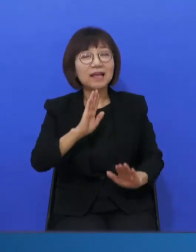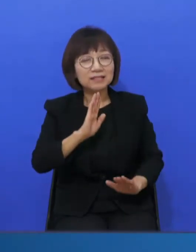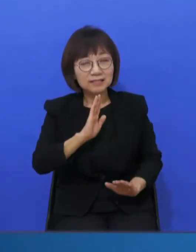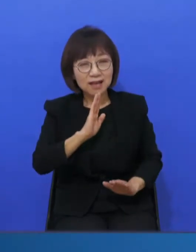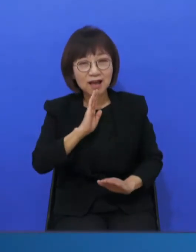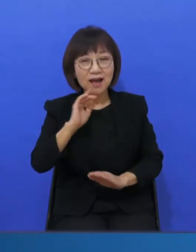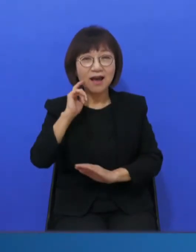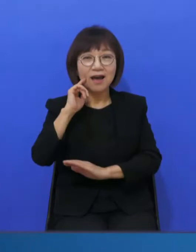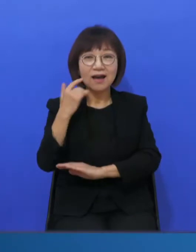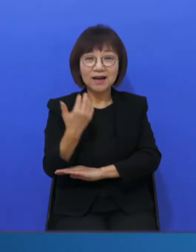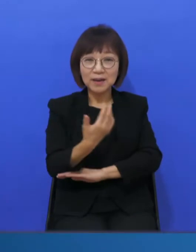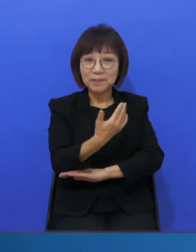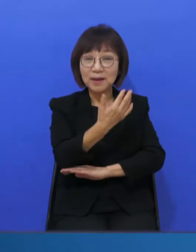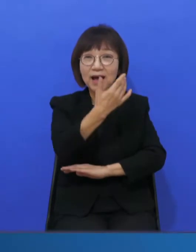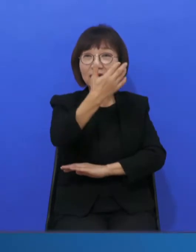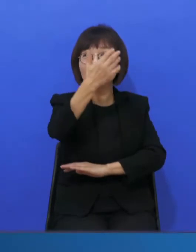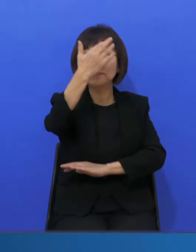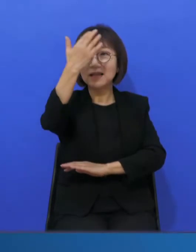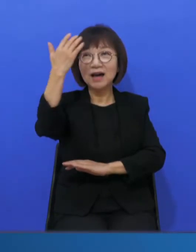참